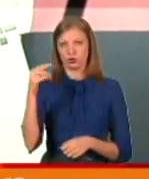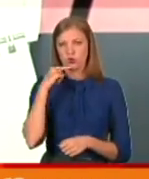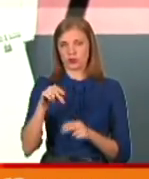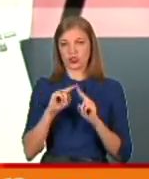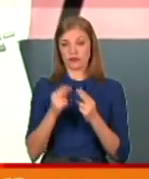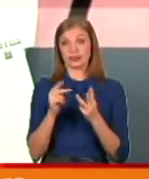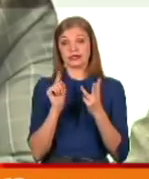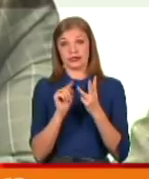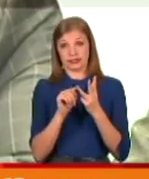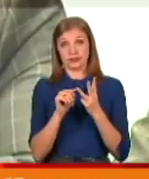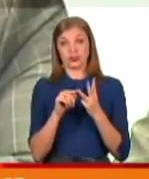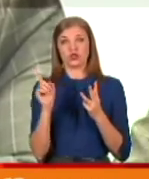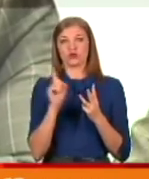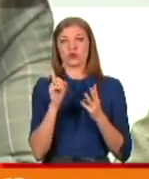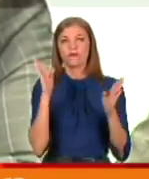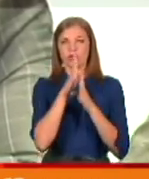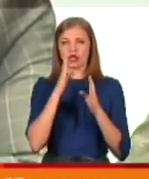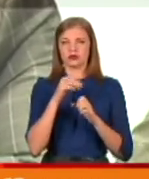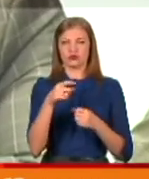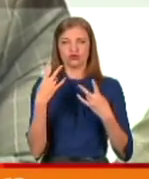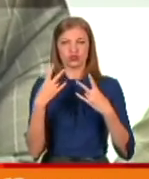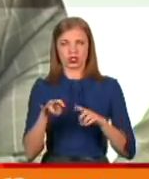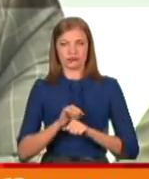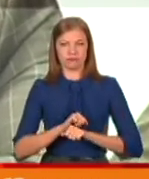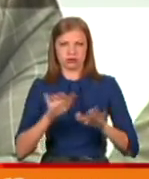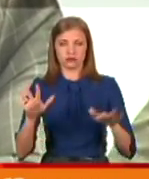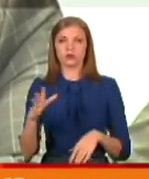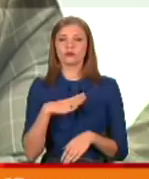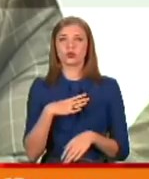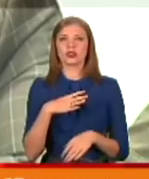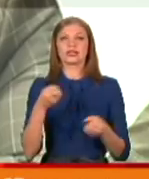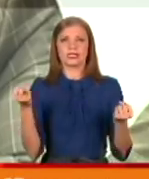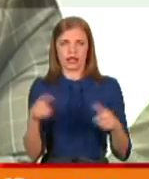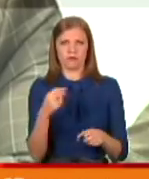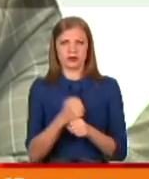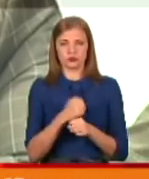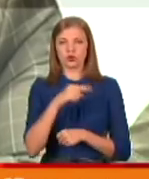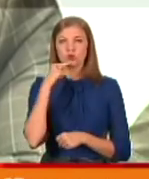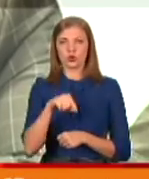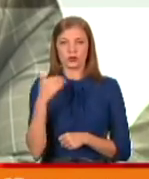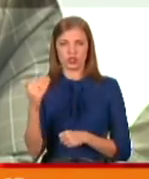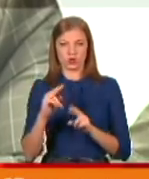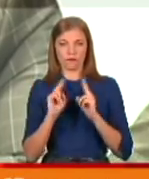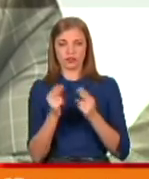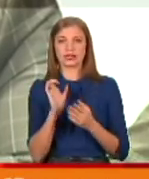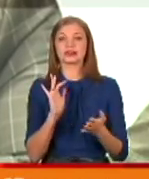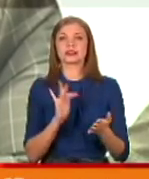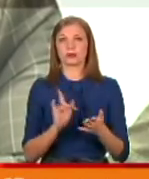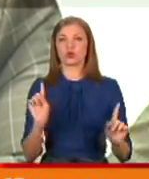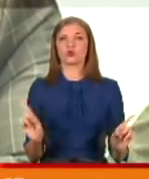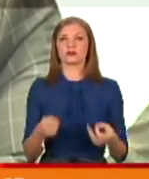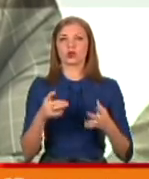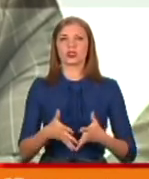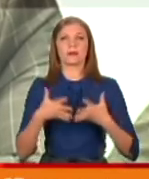Федерації. Остання версія, що викиди в атмосферу шкідливих речовин були здійснені навмисно Російською Федерацією з метою